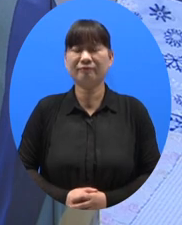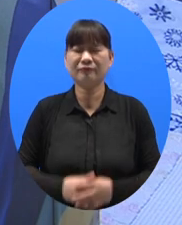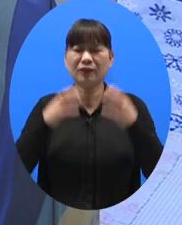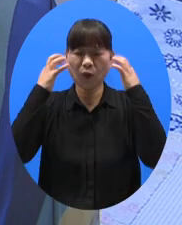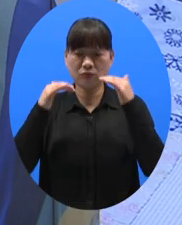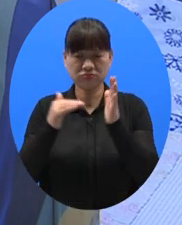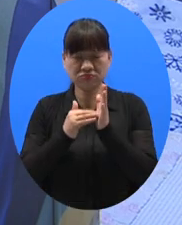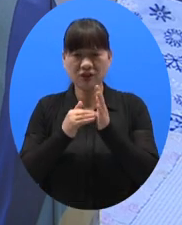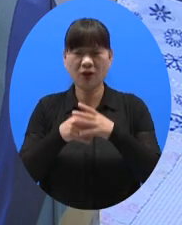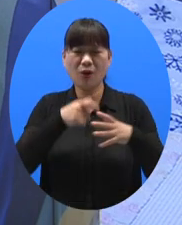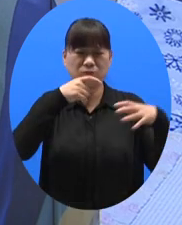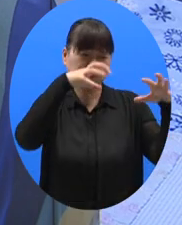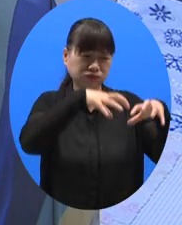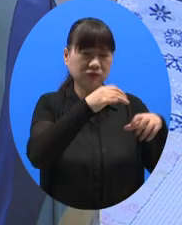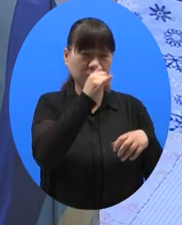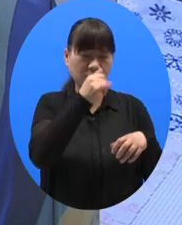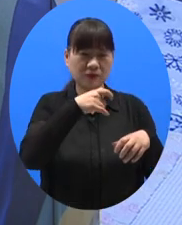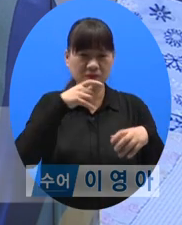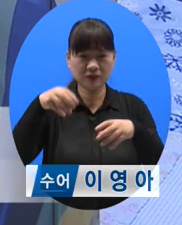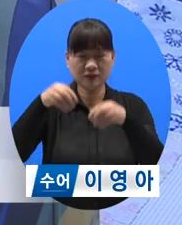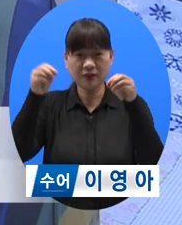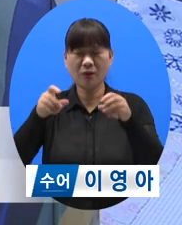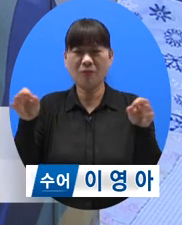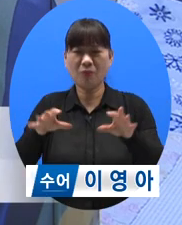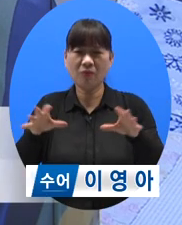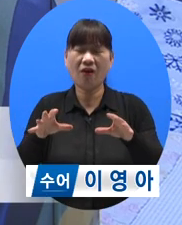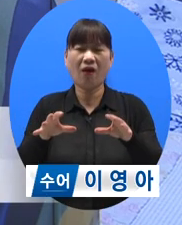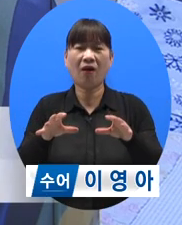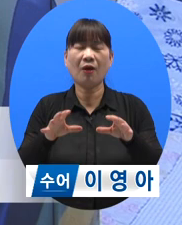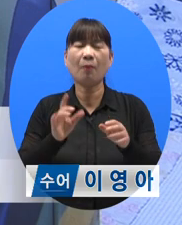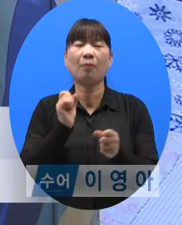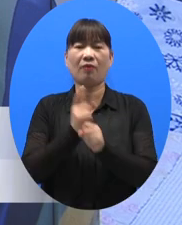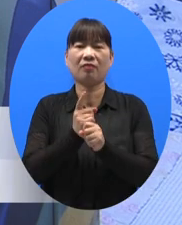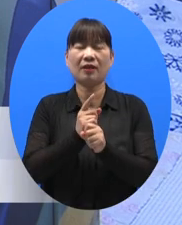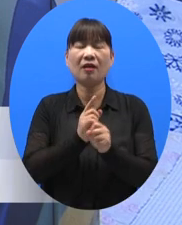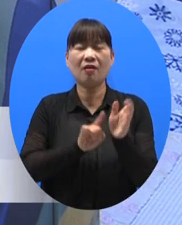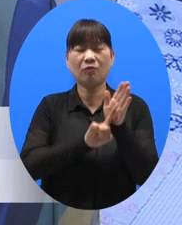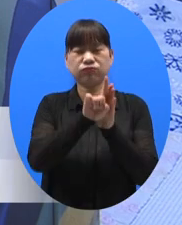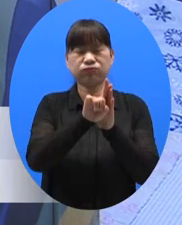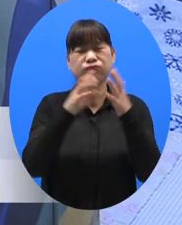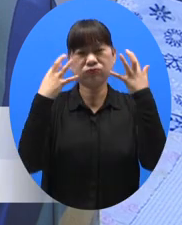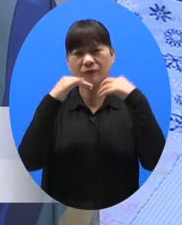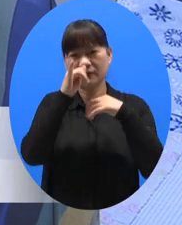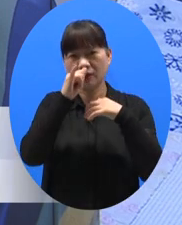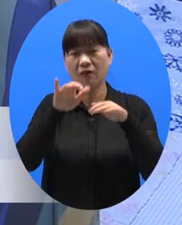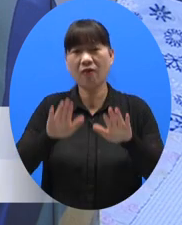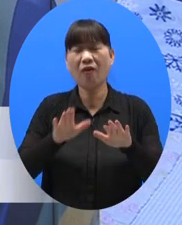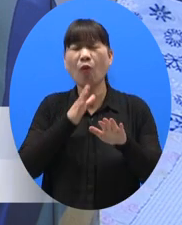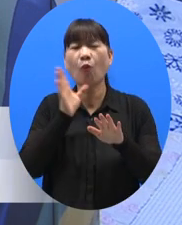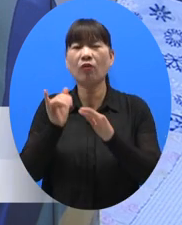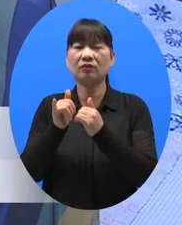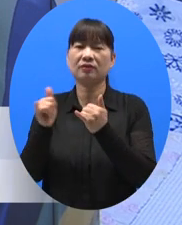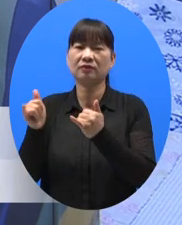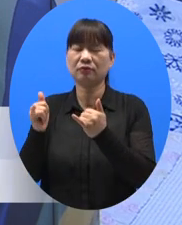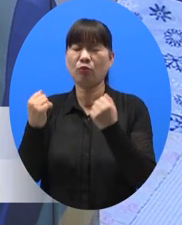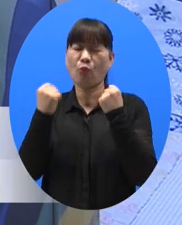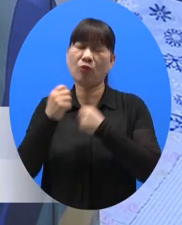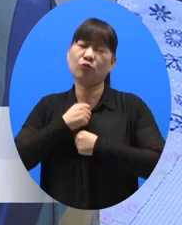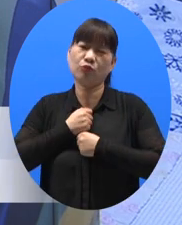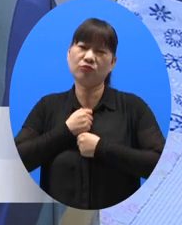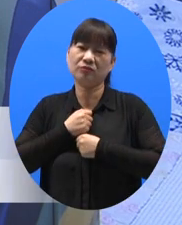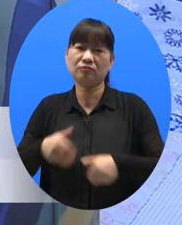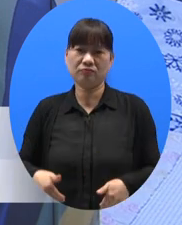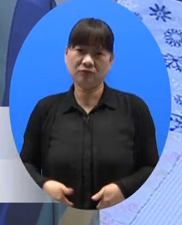더위 끝나면 장맛비 오고 비 그치니까 금세 폭염이 찾아오고 있습니다. 특히 이런 여름철에는 어르신들 건강 조심하셔야